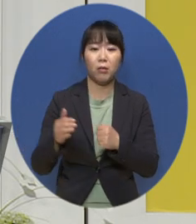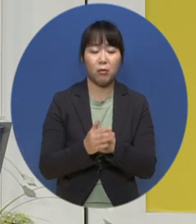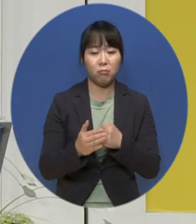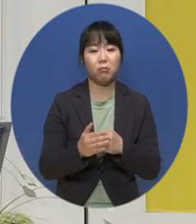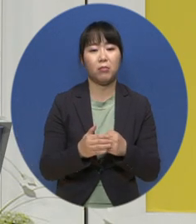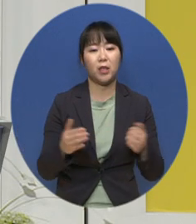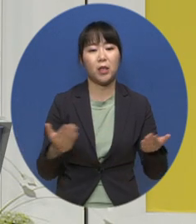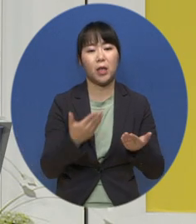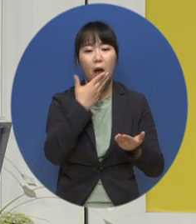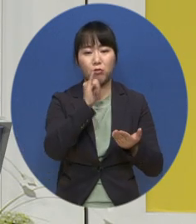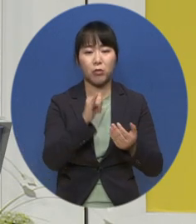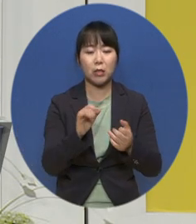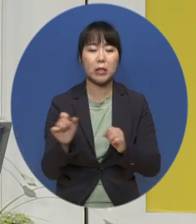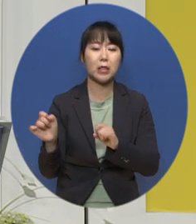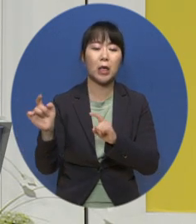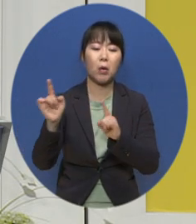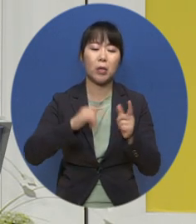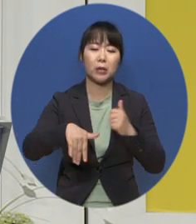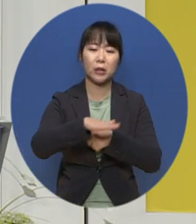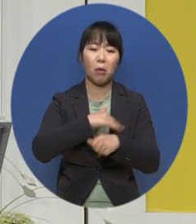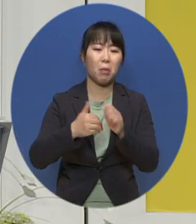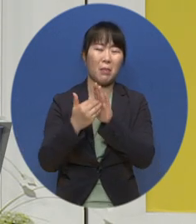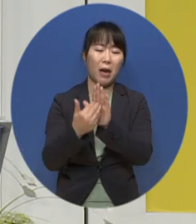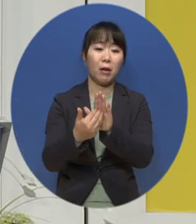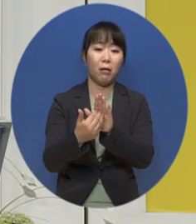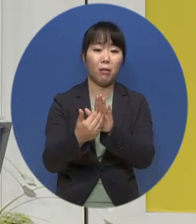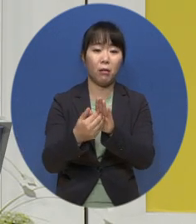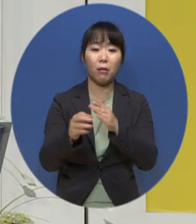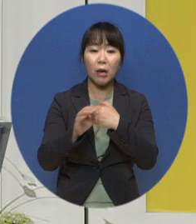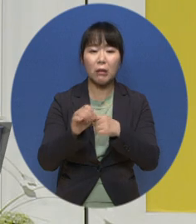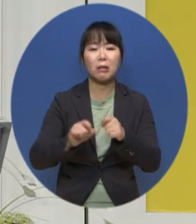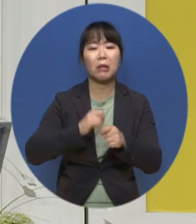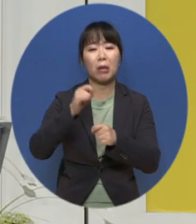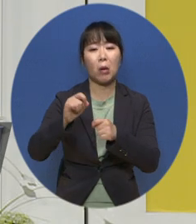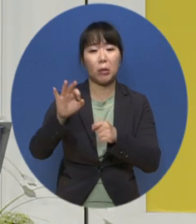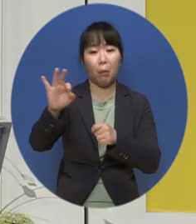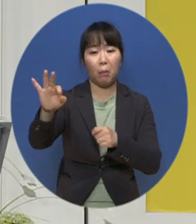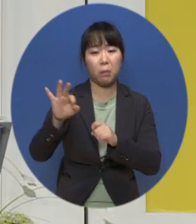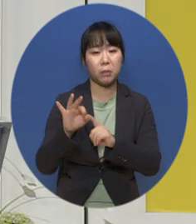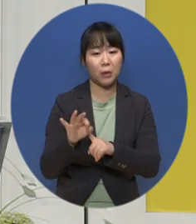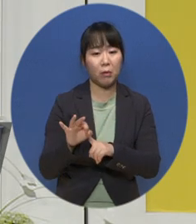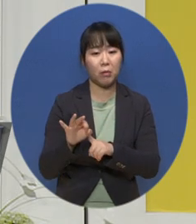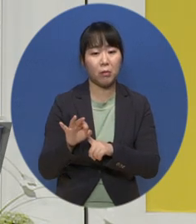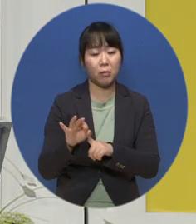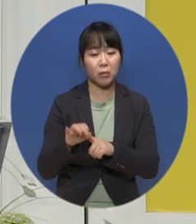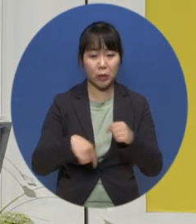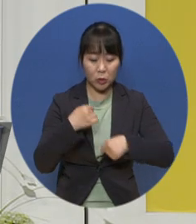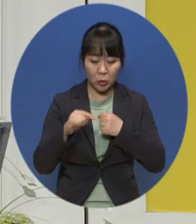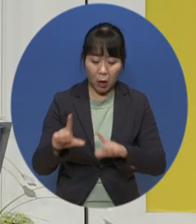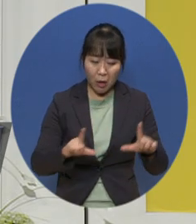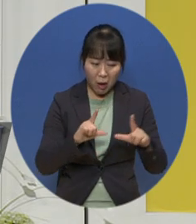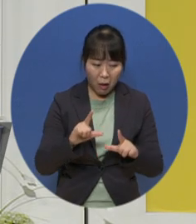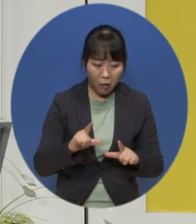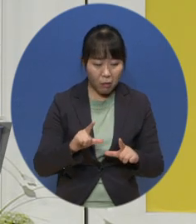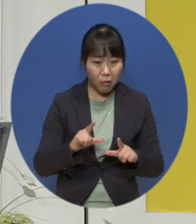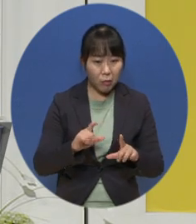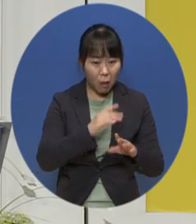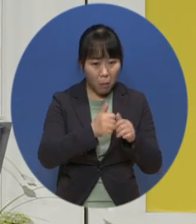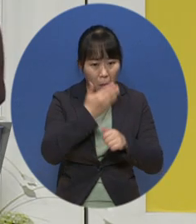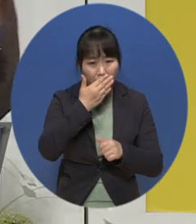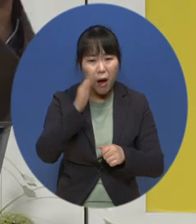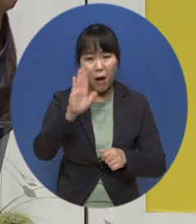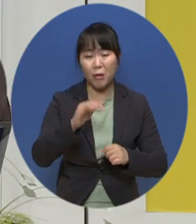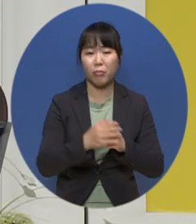일을 할 수 있는 제 완의 길을 막아요 그럼 영원히 그 돈 갖고는 돈을 주께서 이래서 수가 없잖아요